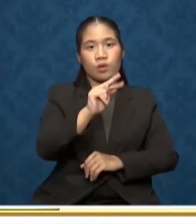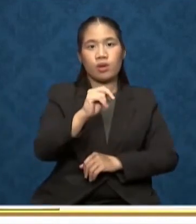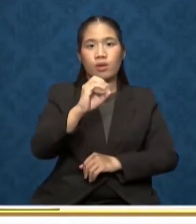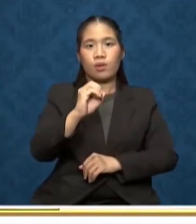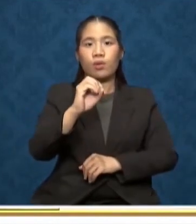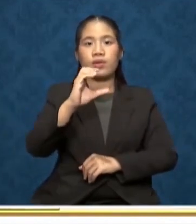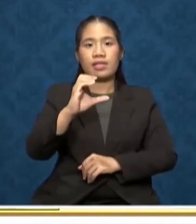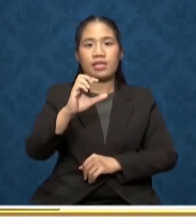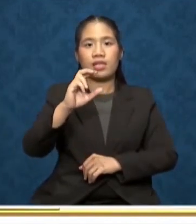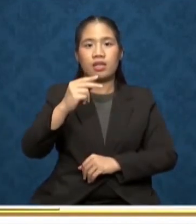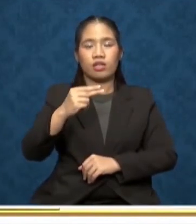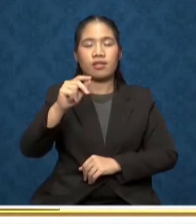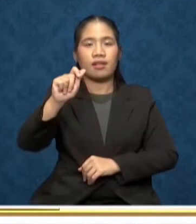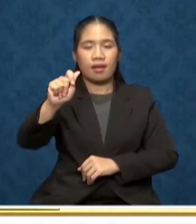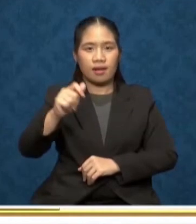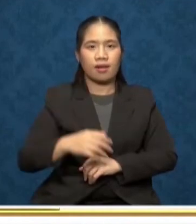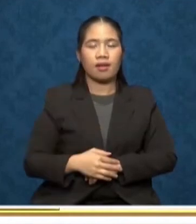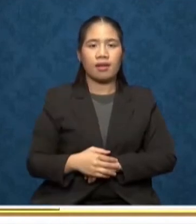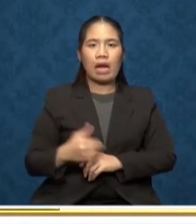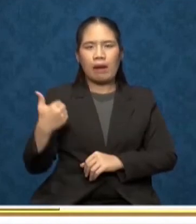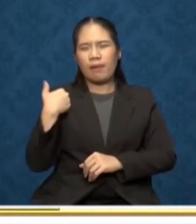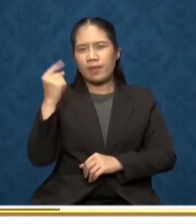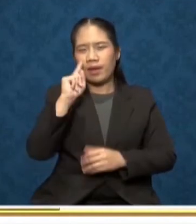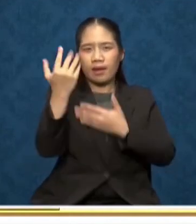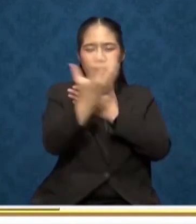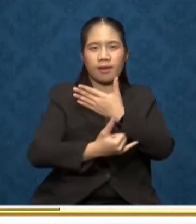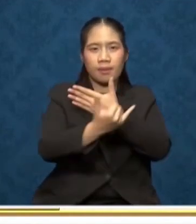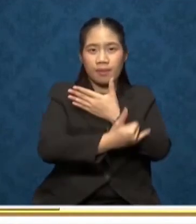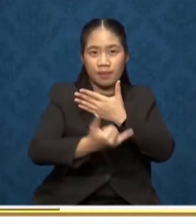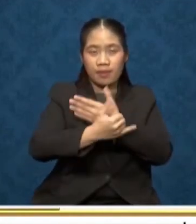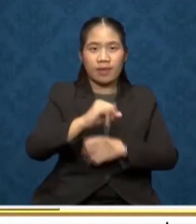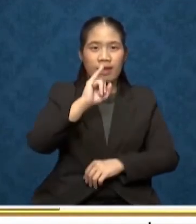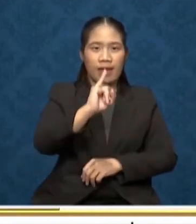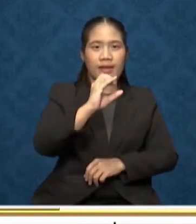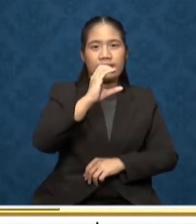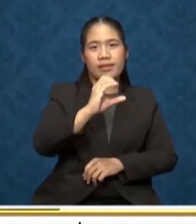CHAแล้วก็ คณ้ำอ การก 2020ระ vamos LiveI track